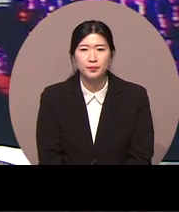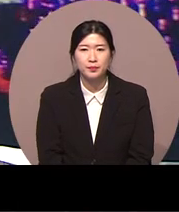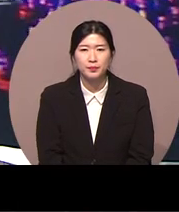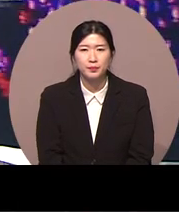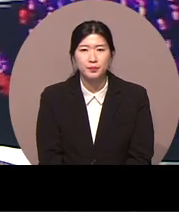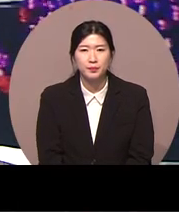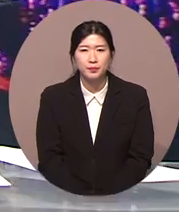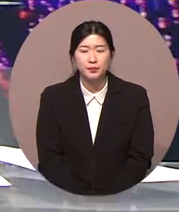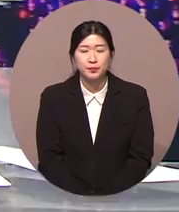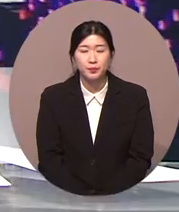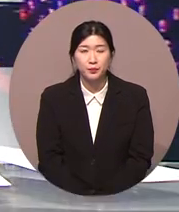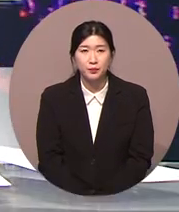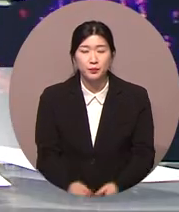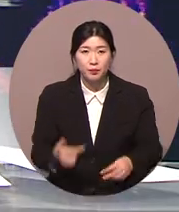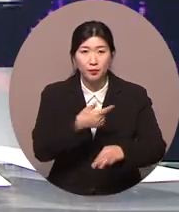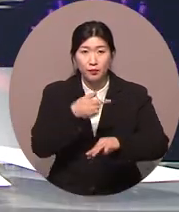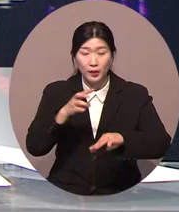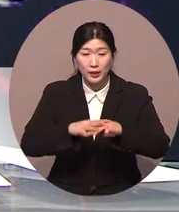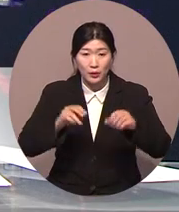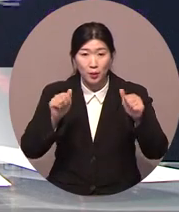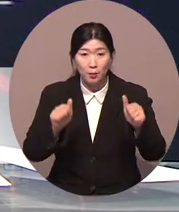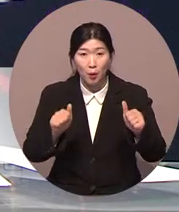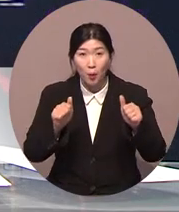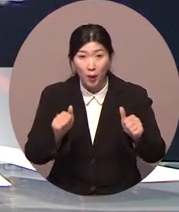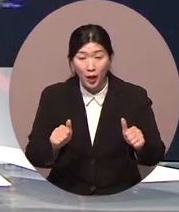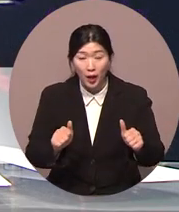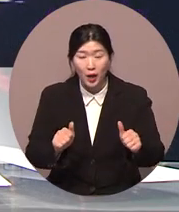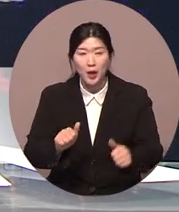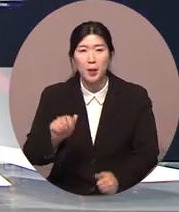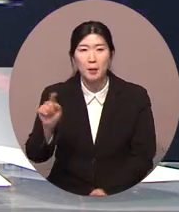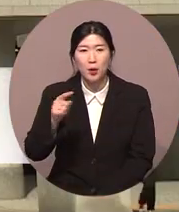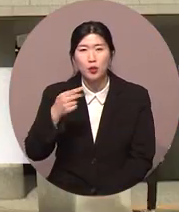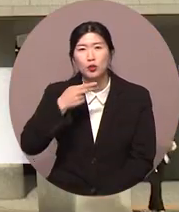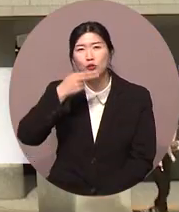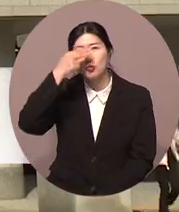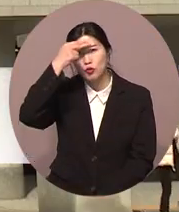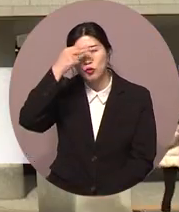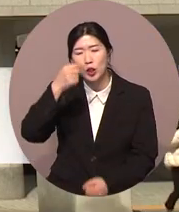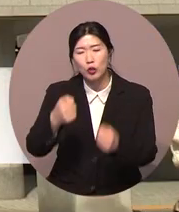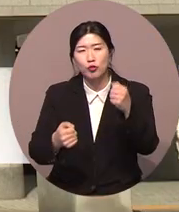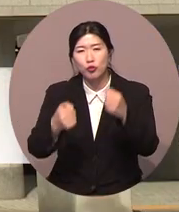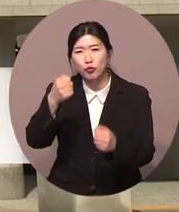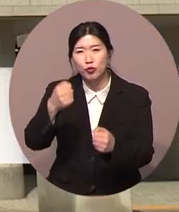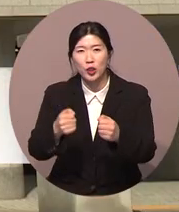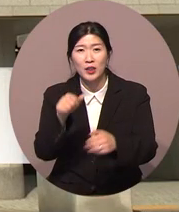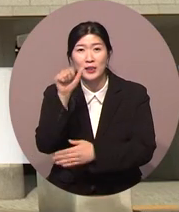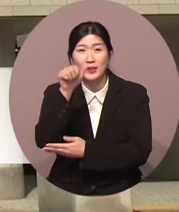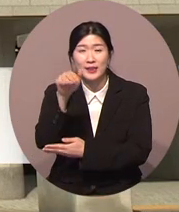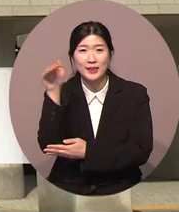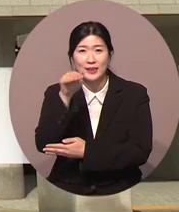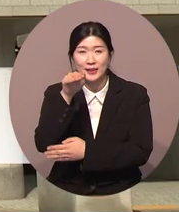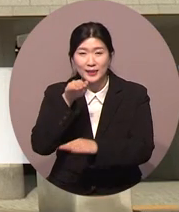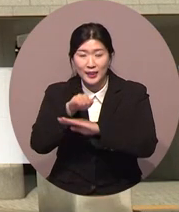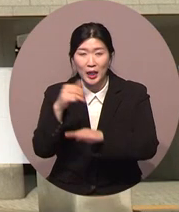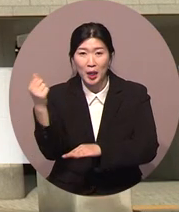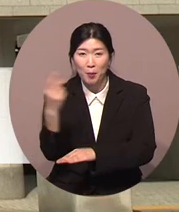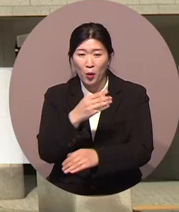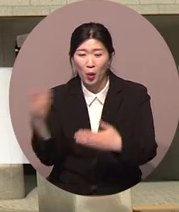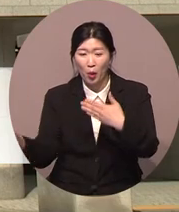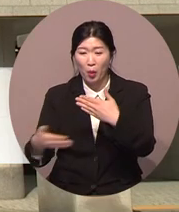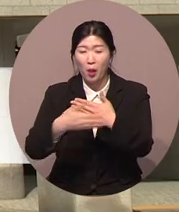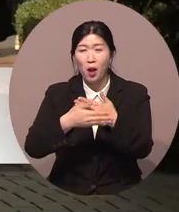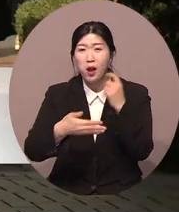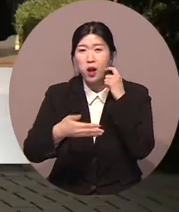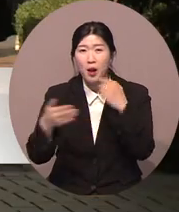넘겨졌습니다 대전 지어 형사 3단독 5명이 판사는 차량 번호판을 바꿔달고 음주 운전을 한 혐의로 재판에